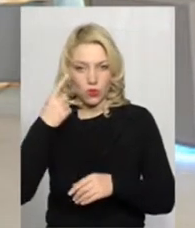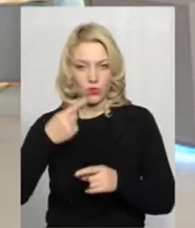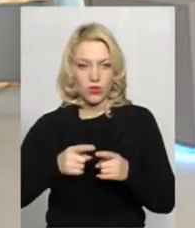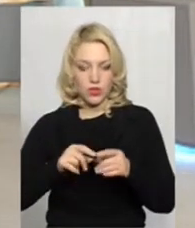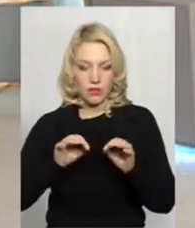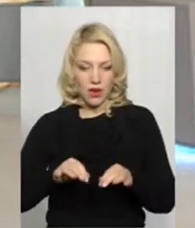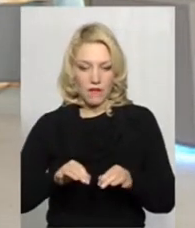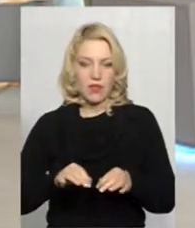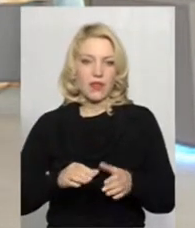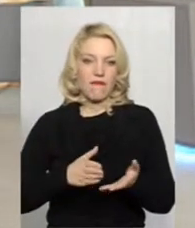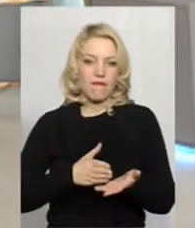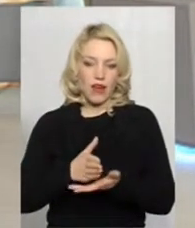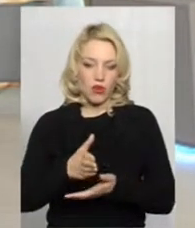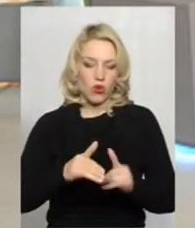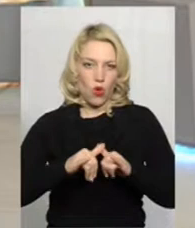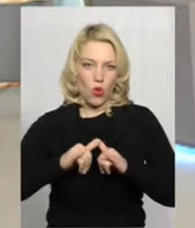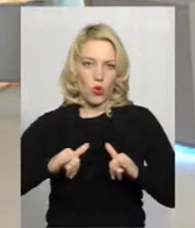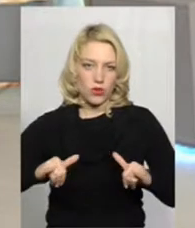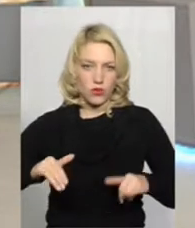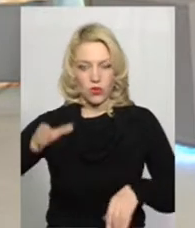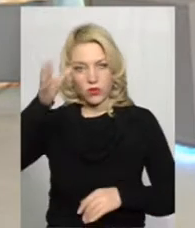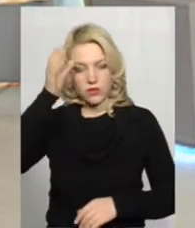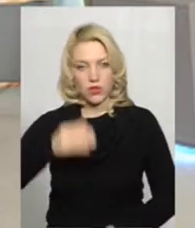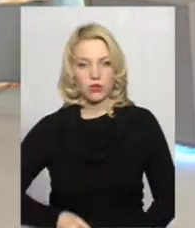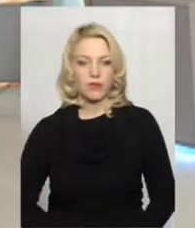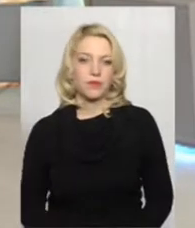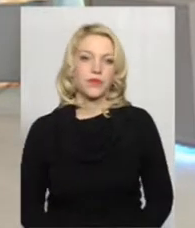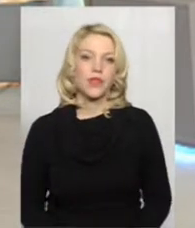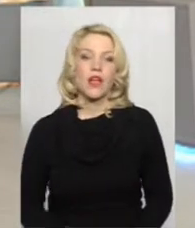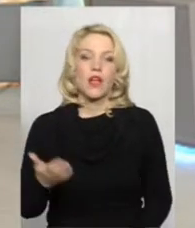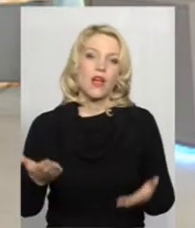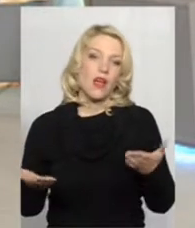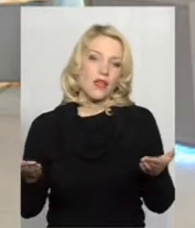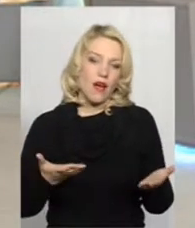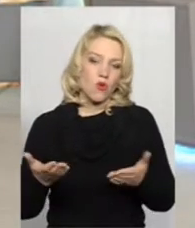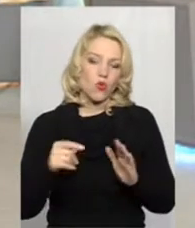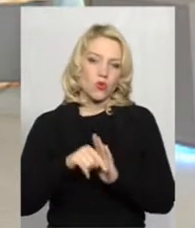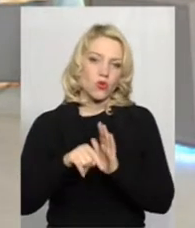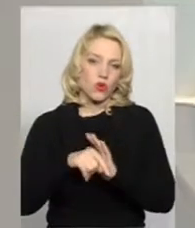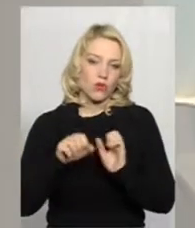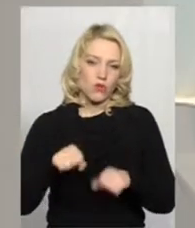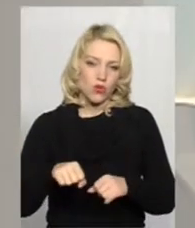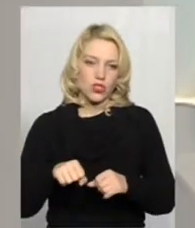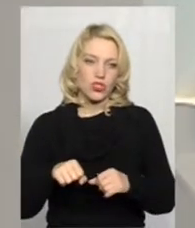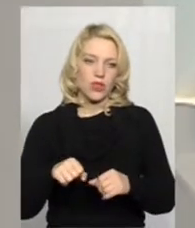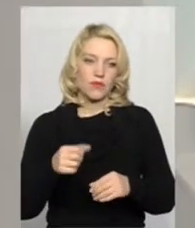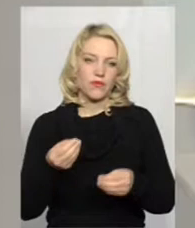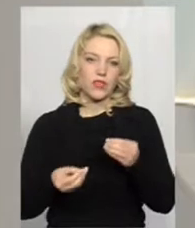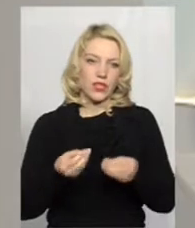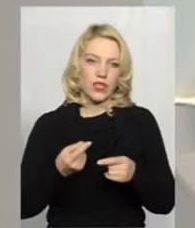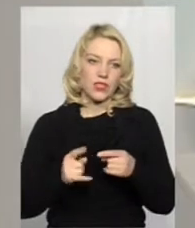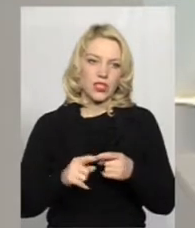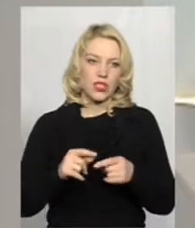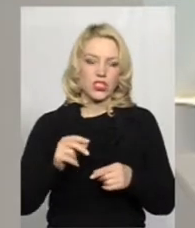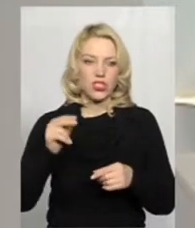вектор розвитку освіти. Яку роль у цьому може відіграти шкільний